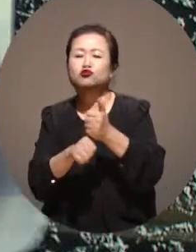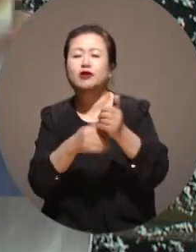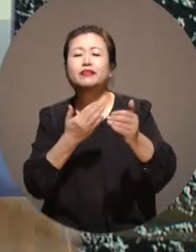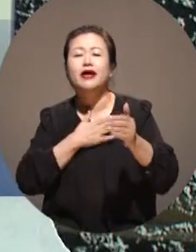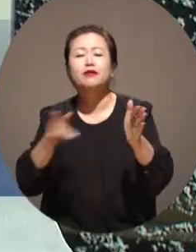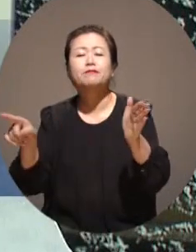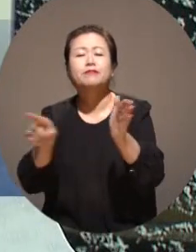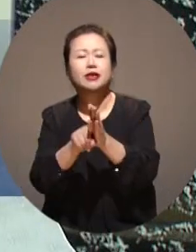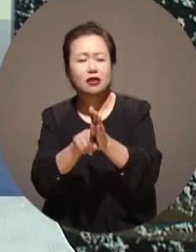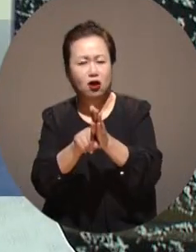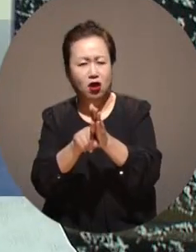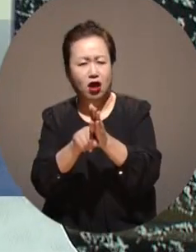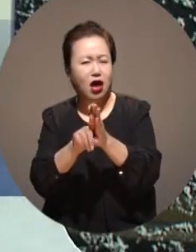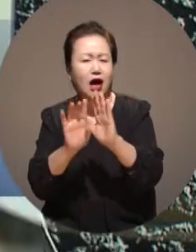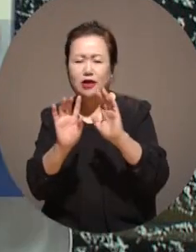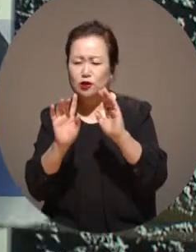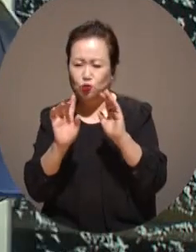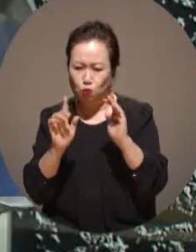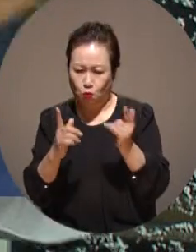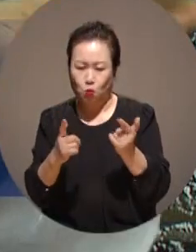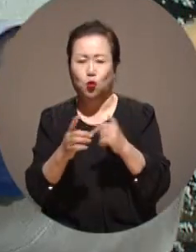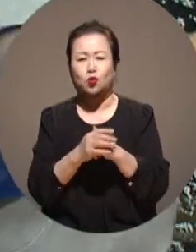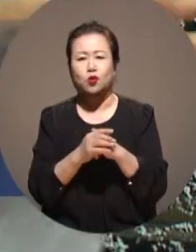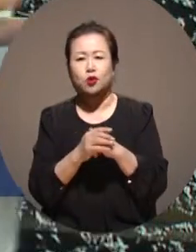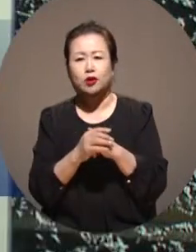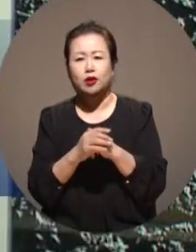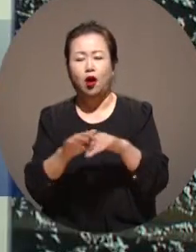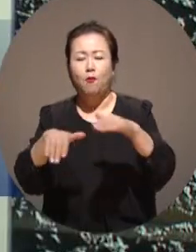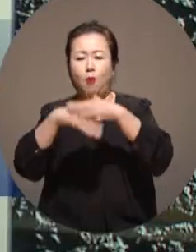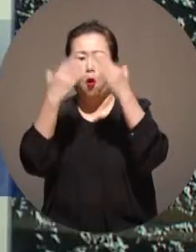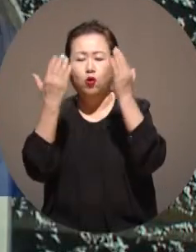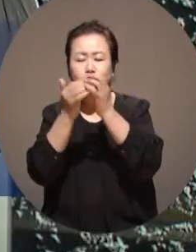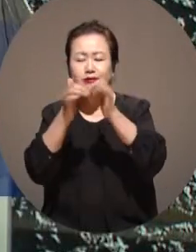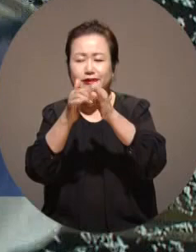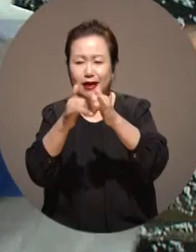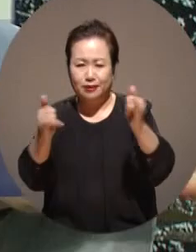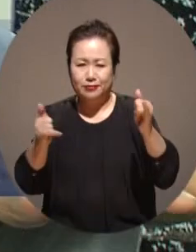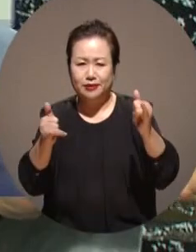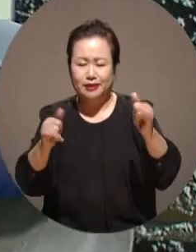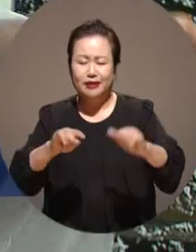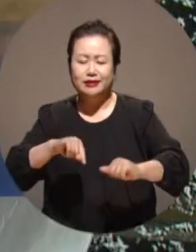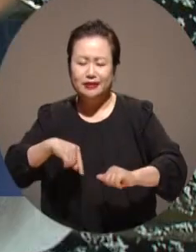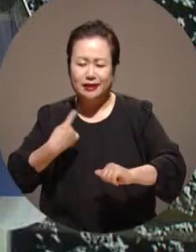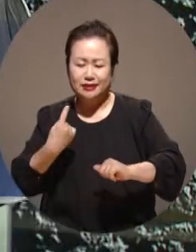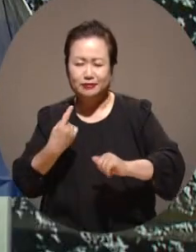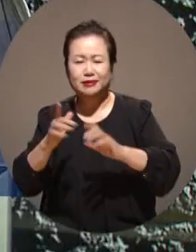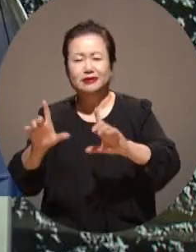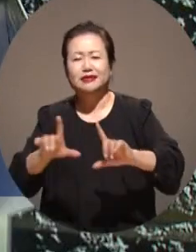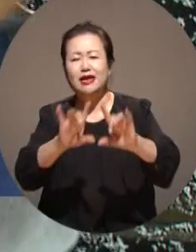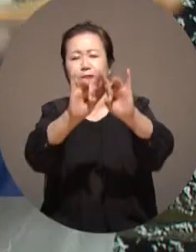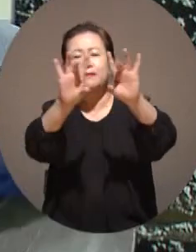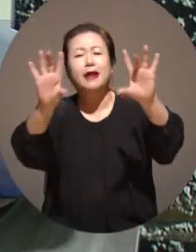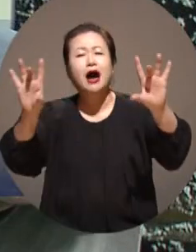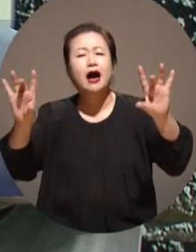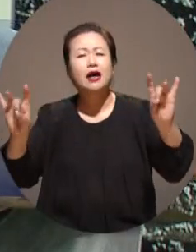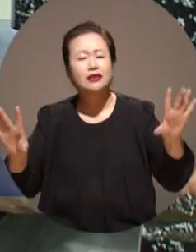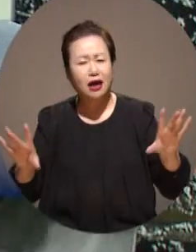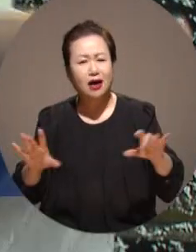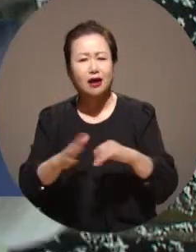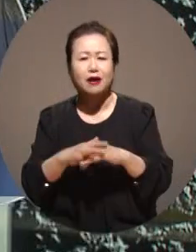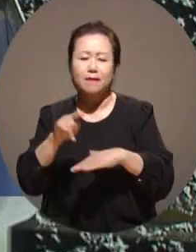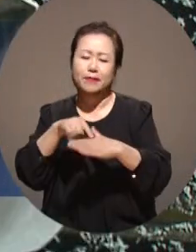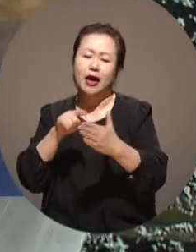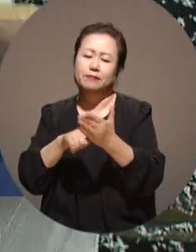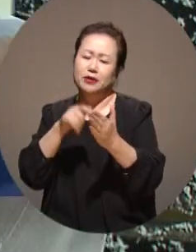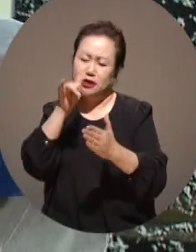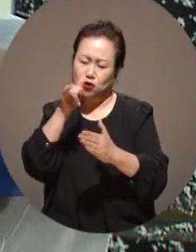나를 믿으라 하는데 중점을 둔게 아니고 모든 중생들이 자기가 다 사람 사람마다 자기가